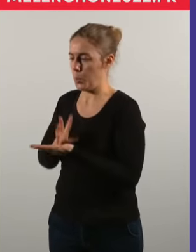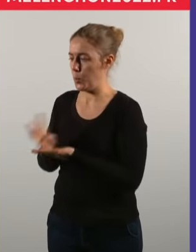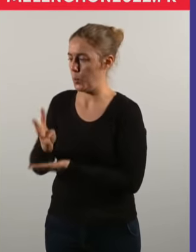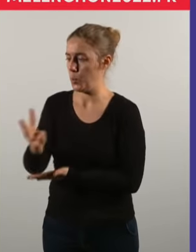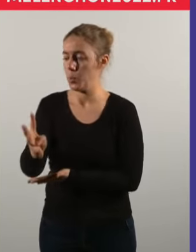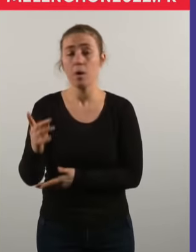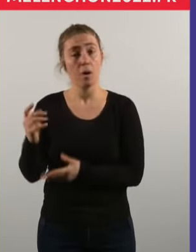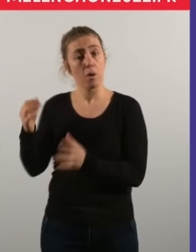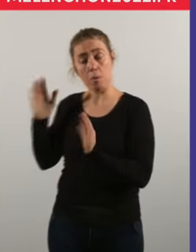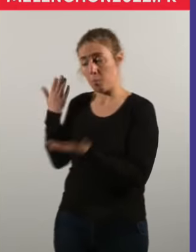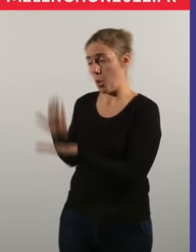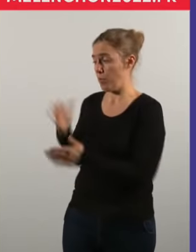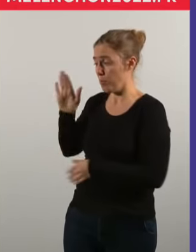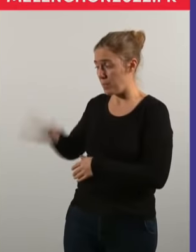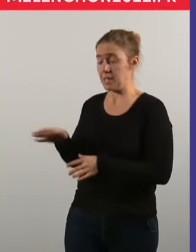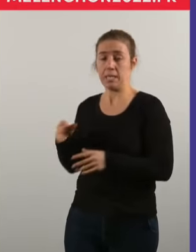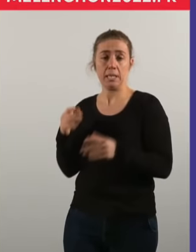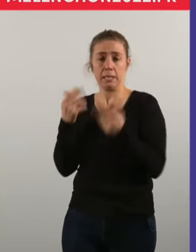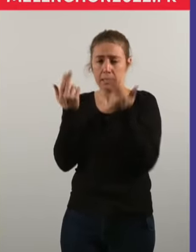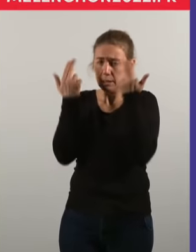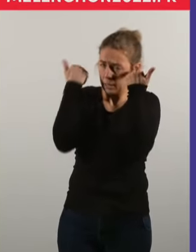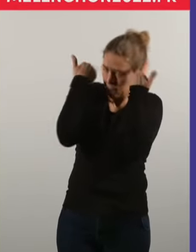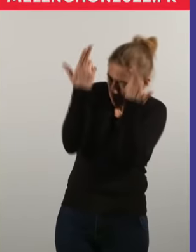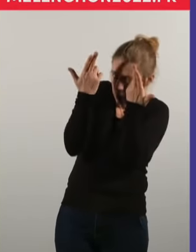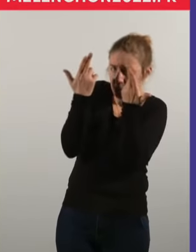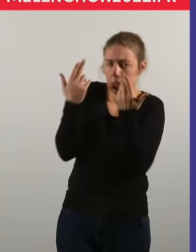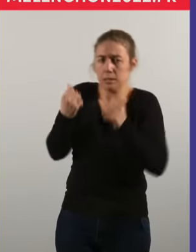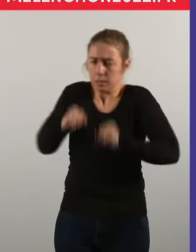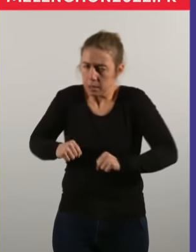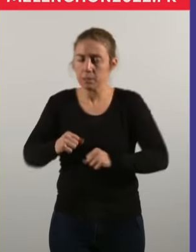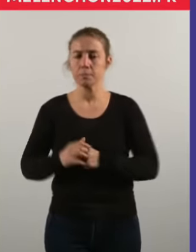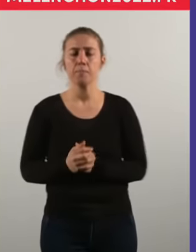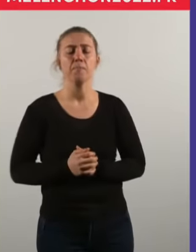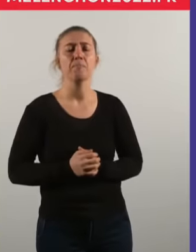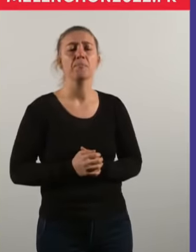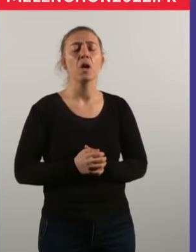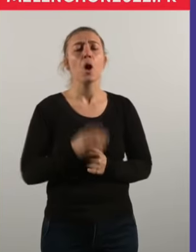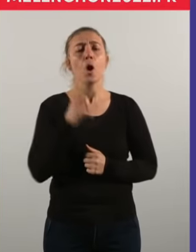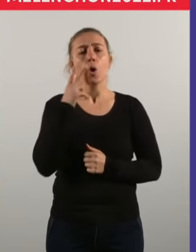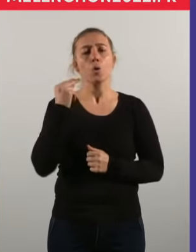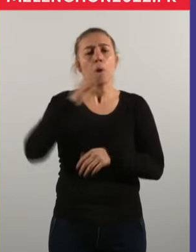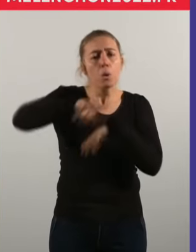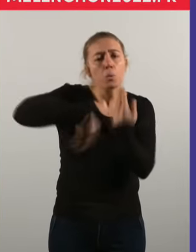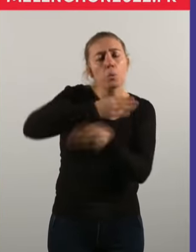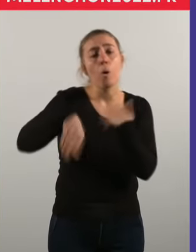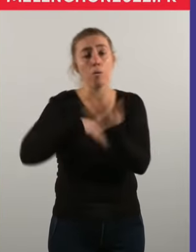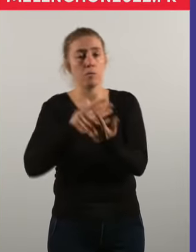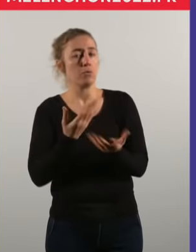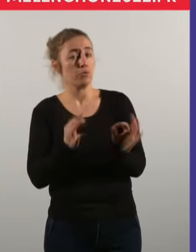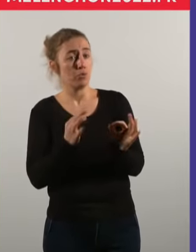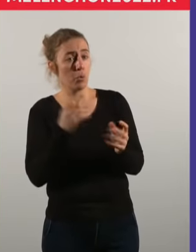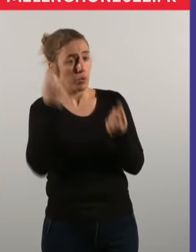de résistance. La créolisation qui vous rapproche vous permet d'être libre.